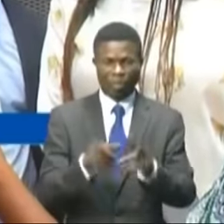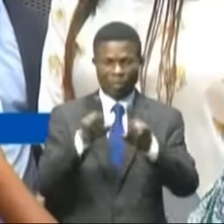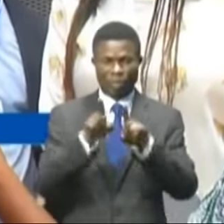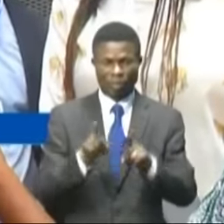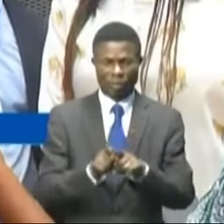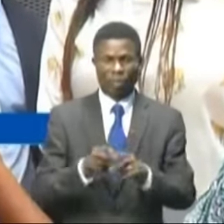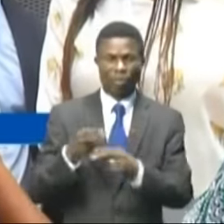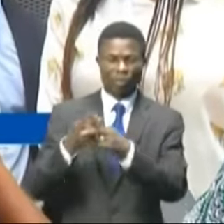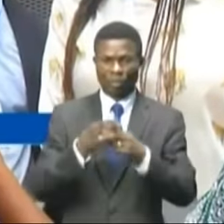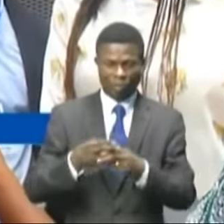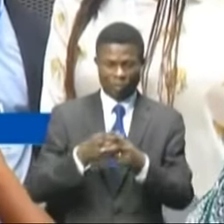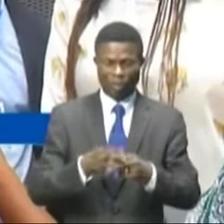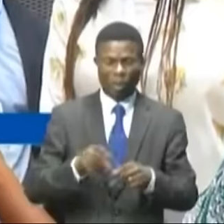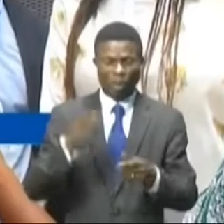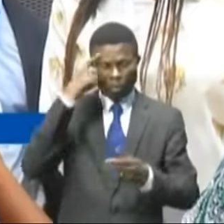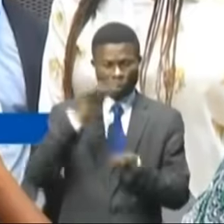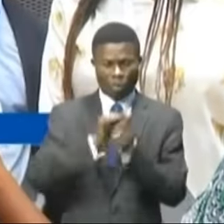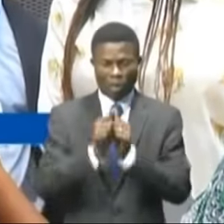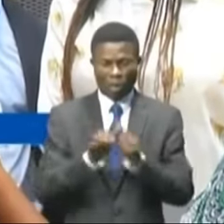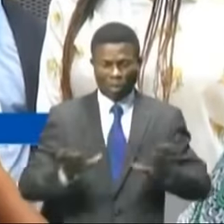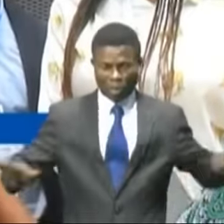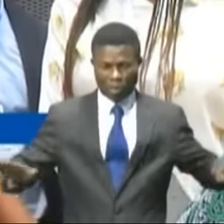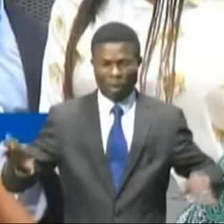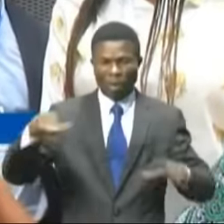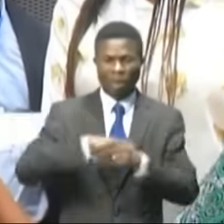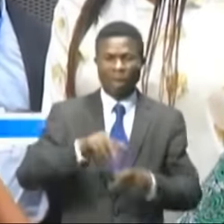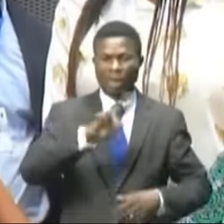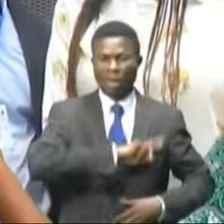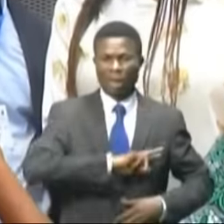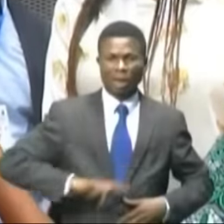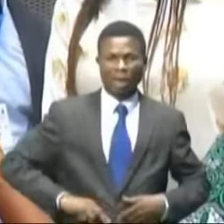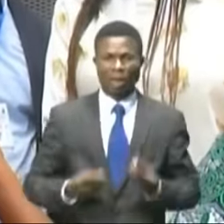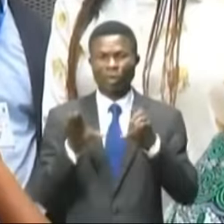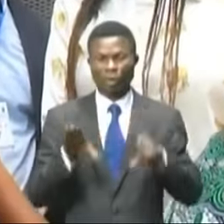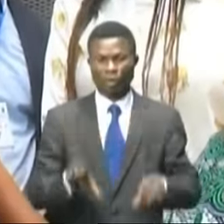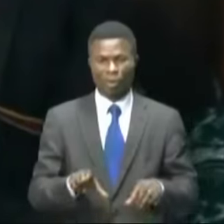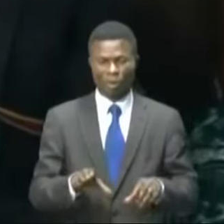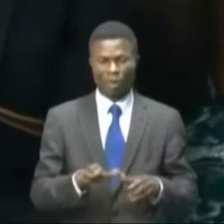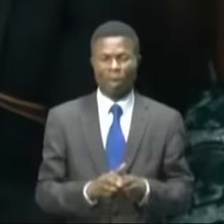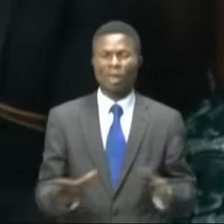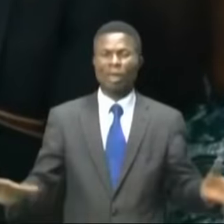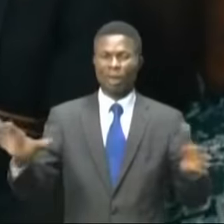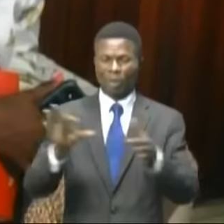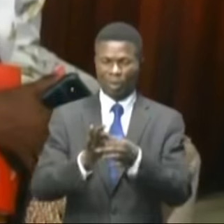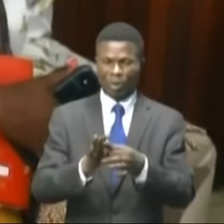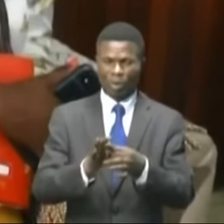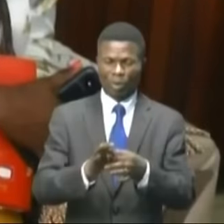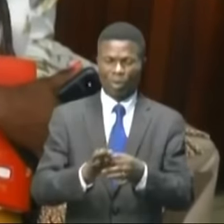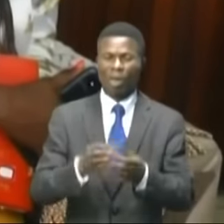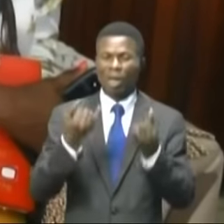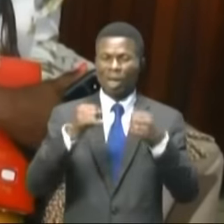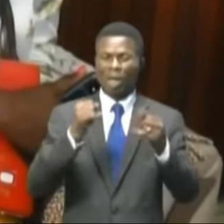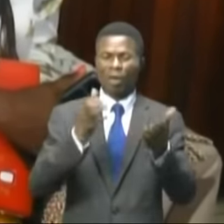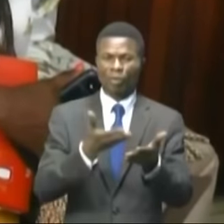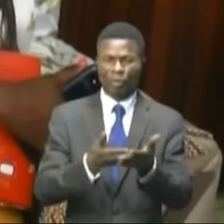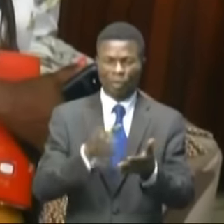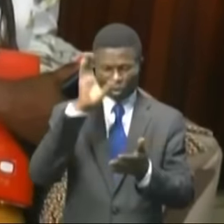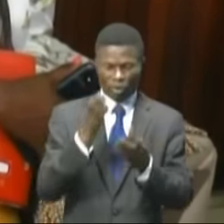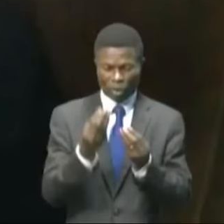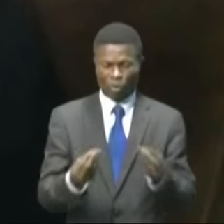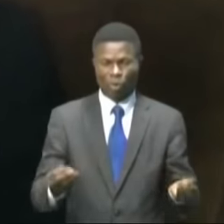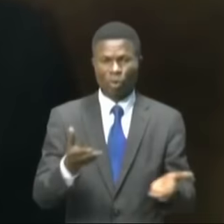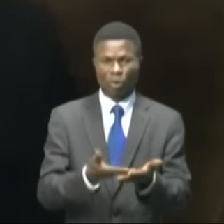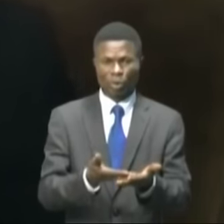la sécurité dans des aéroports de la République. Enfin, nous allons compiler ces données, chercher à les traiter